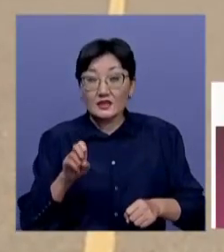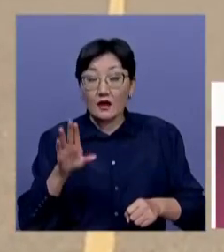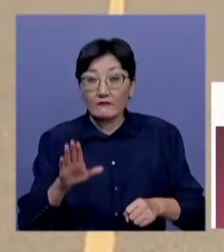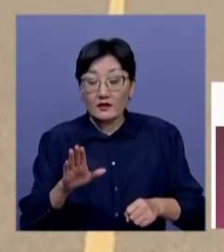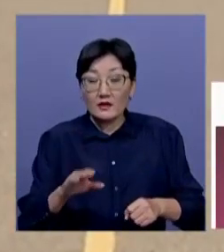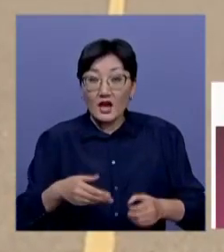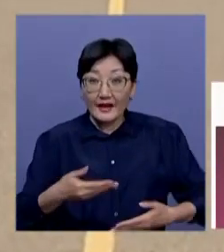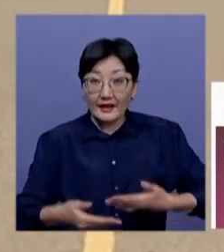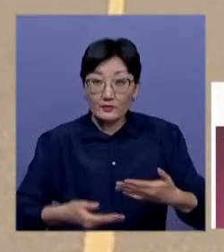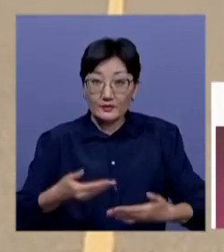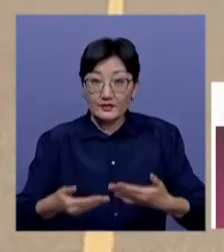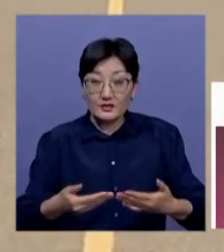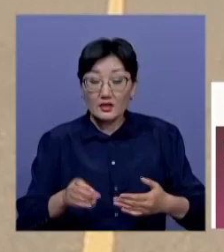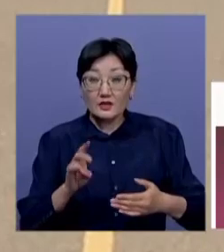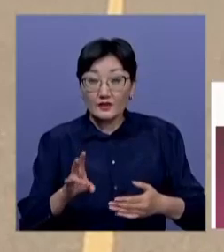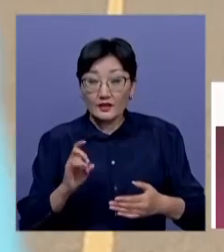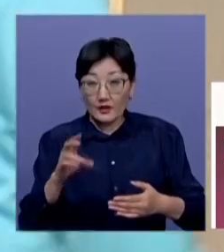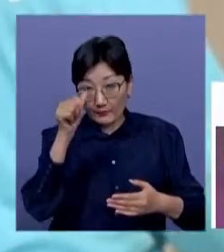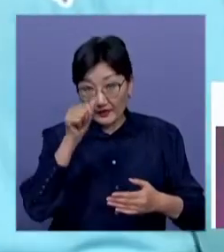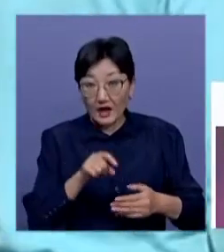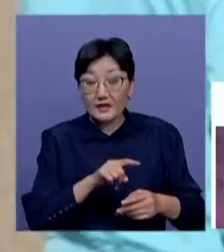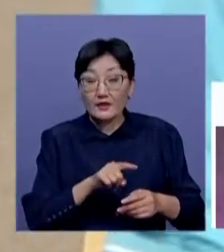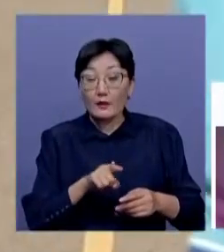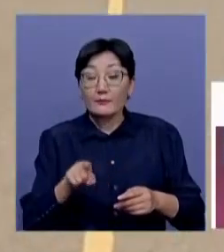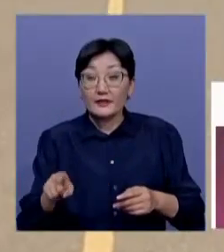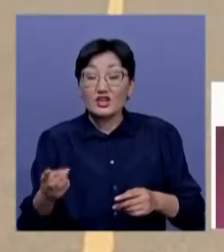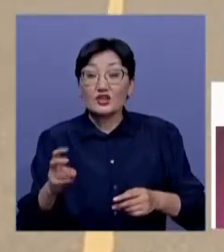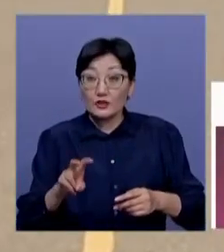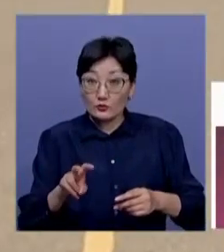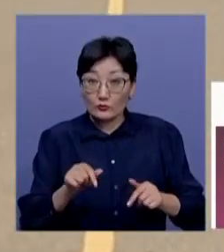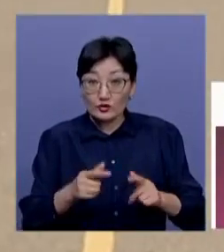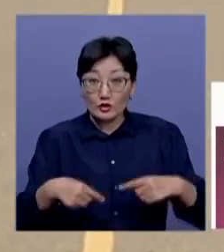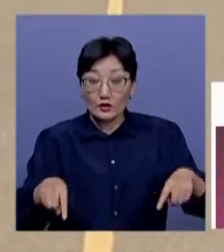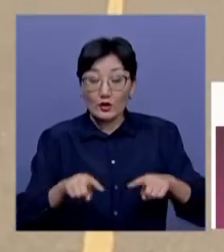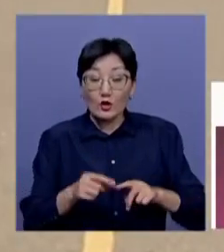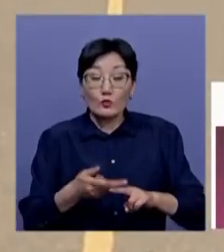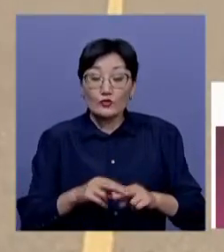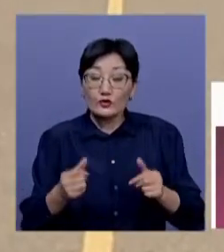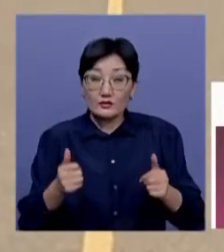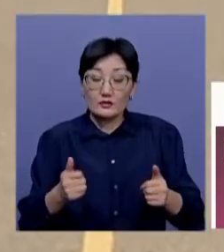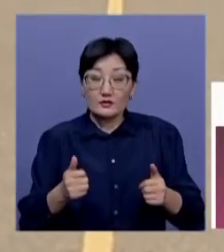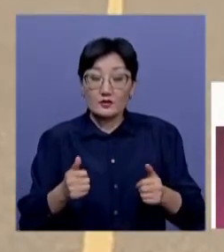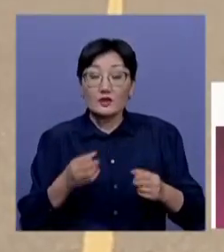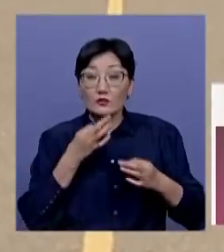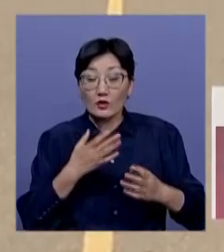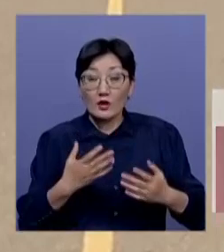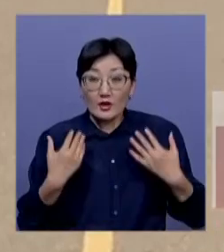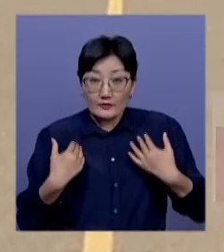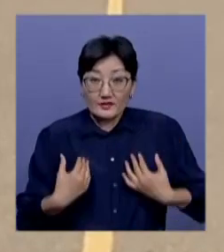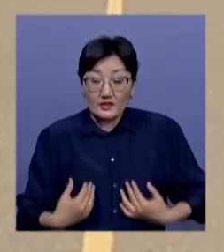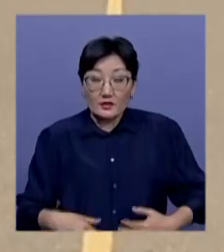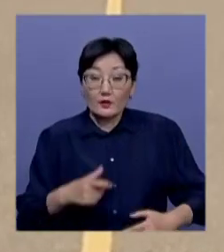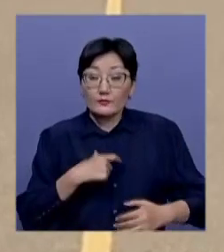Енді сол қараша айынан бері келіп жүрмін, өте жақсы, денің бұлай